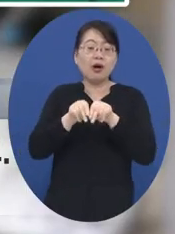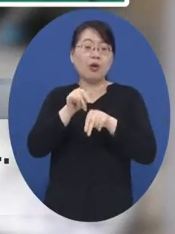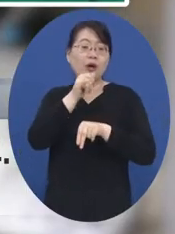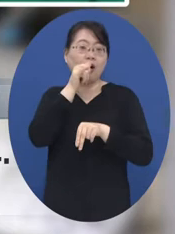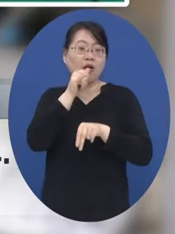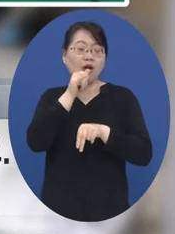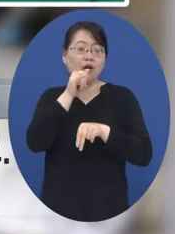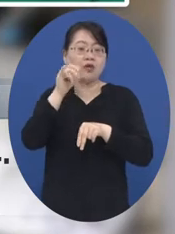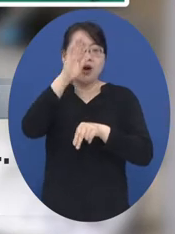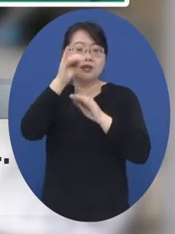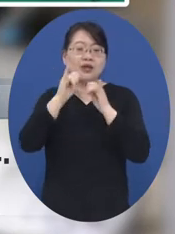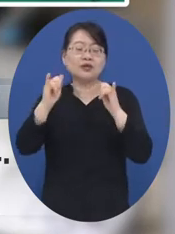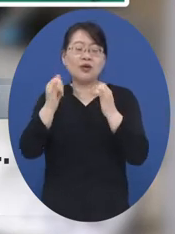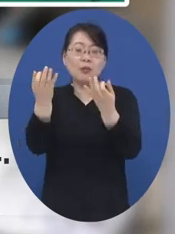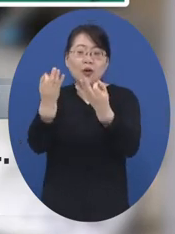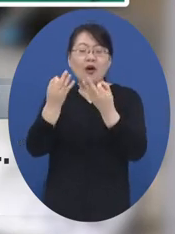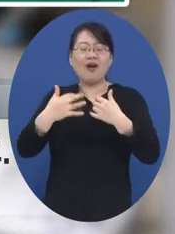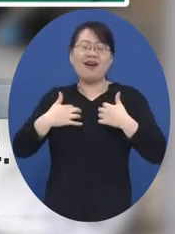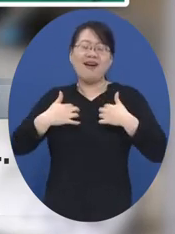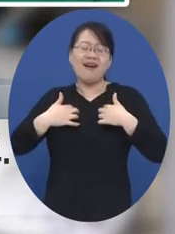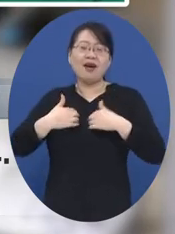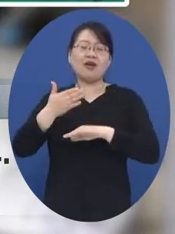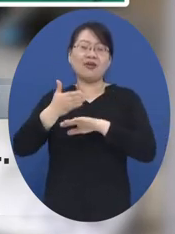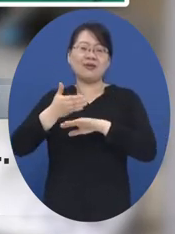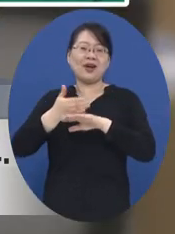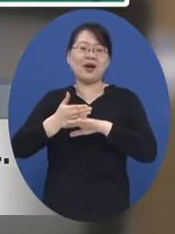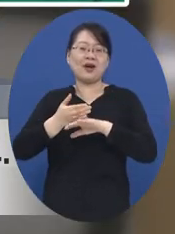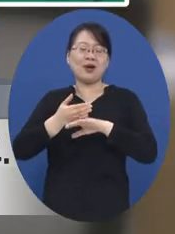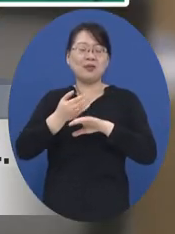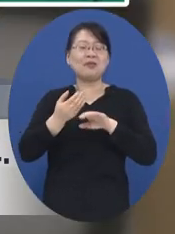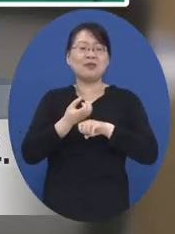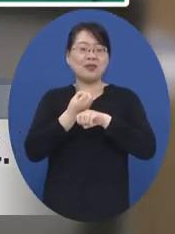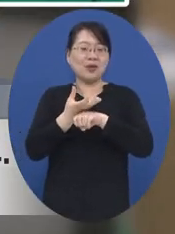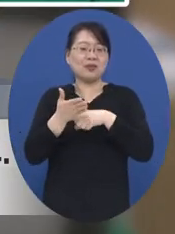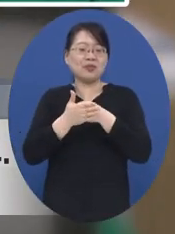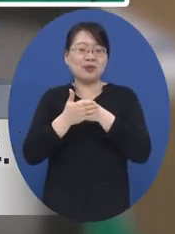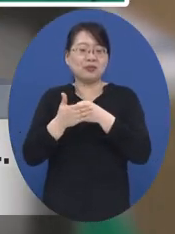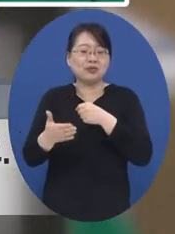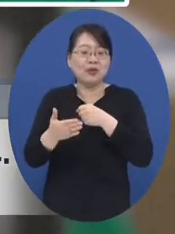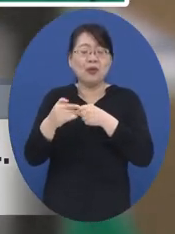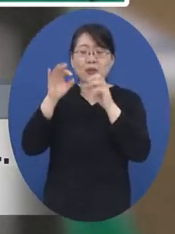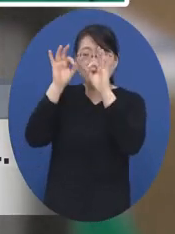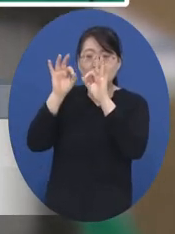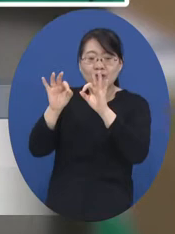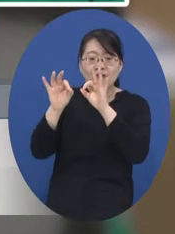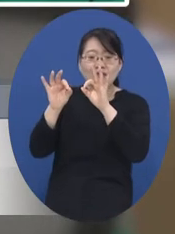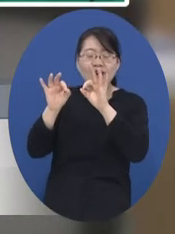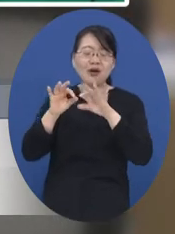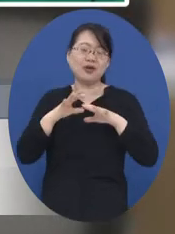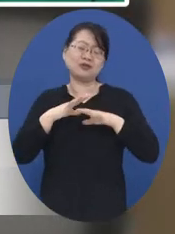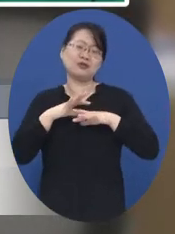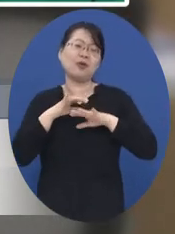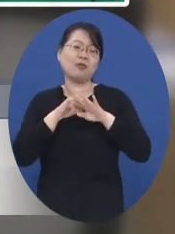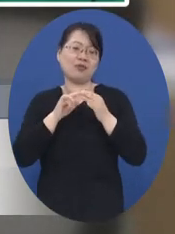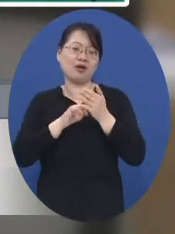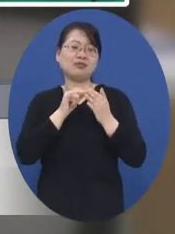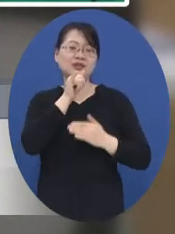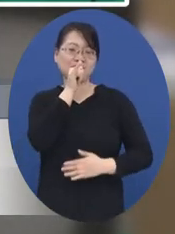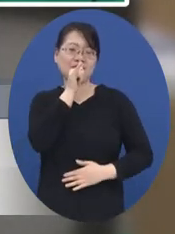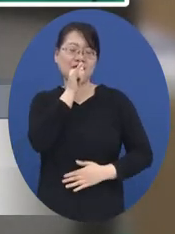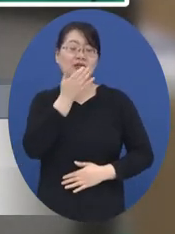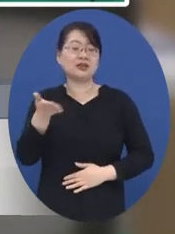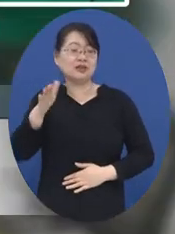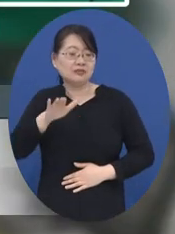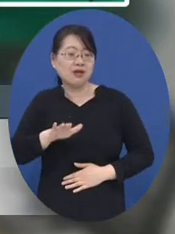환자들이 저희를 보고 반가워하시고 고마워하시는 게 있으세요. 그래서 저희도 그걸 보면 약간 두려움도 사실은